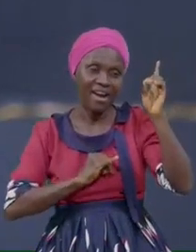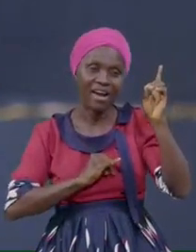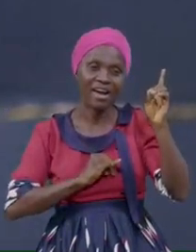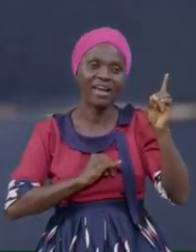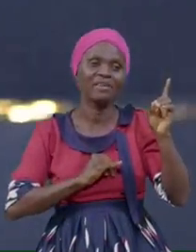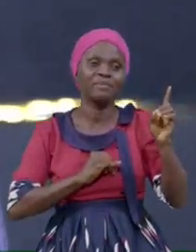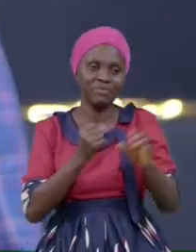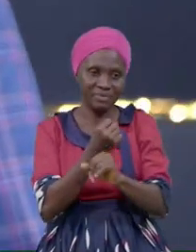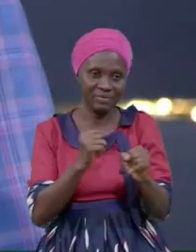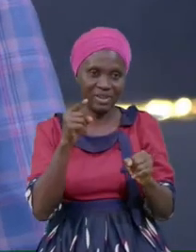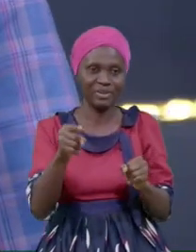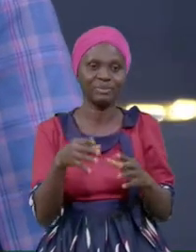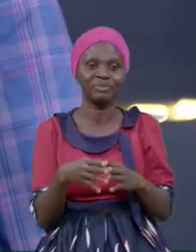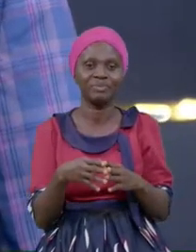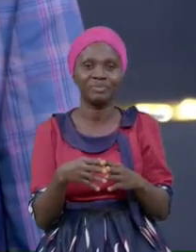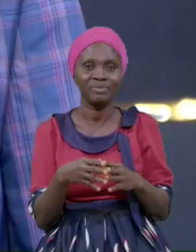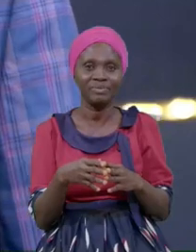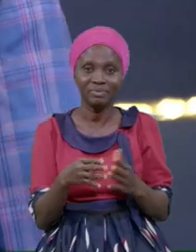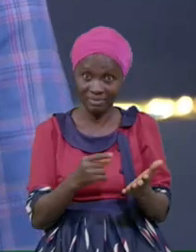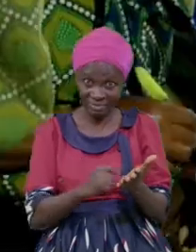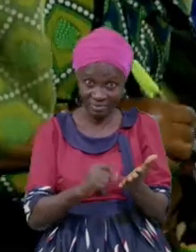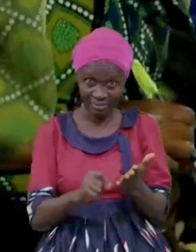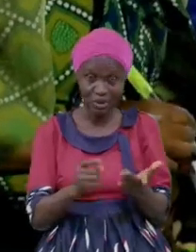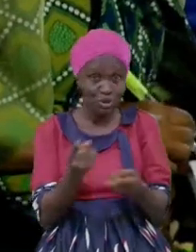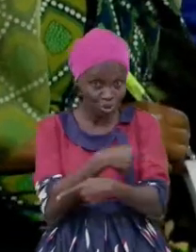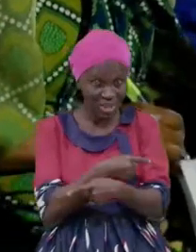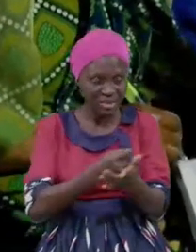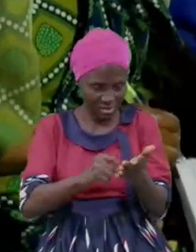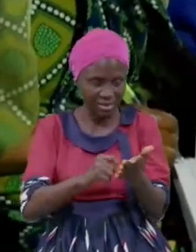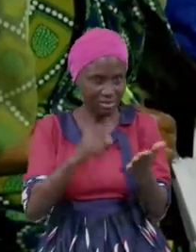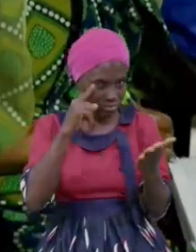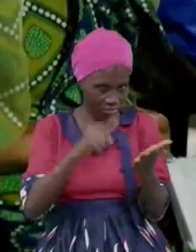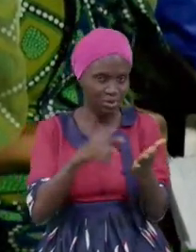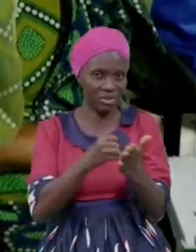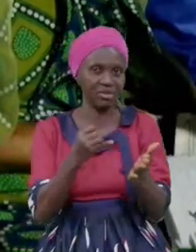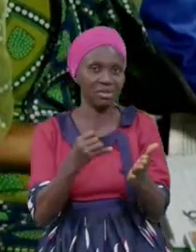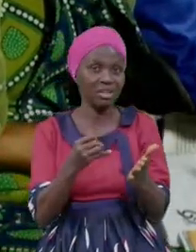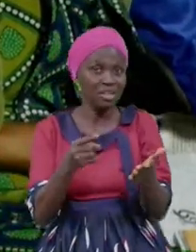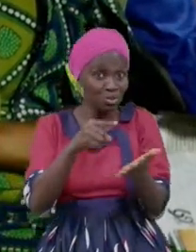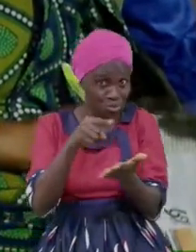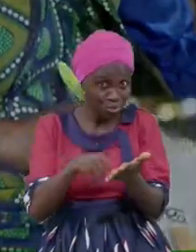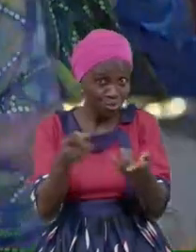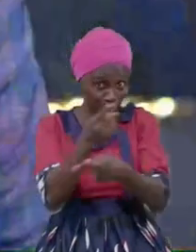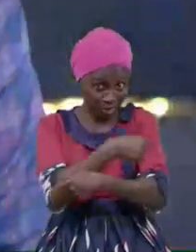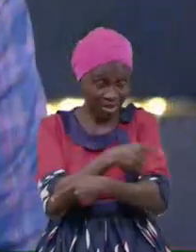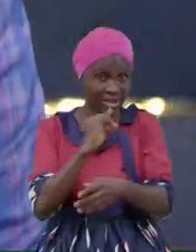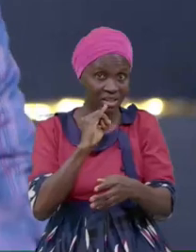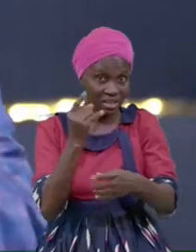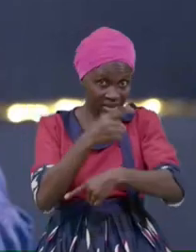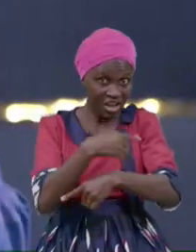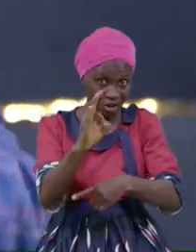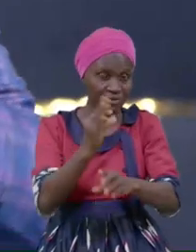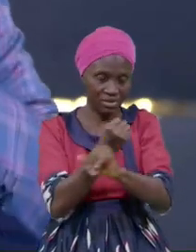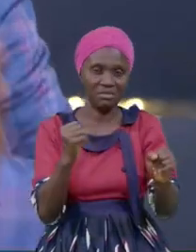Note ce jour, note cette date. Voici le jour du salut pour toi. Dieu l'a dit. Et Dieu ne